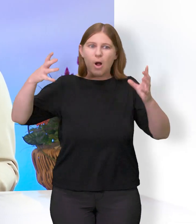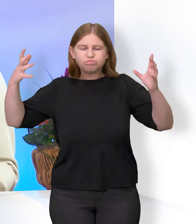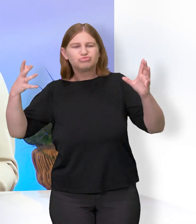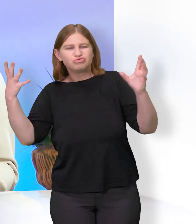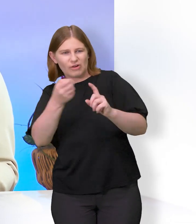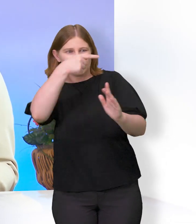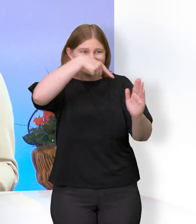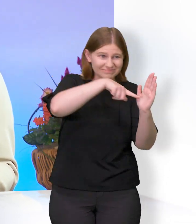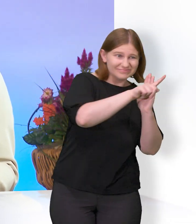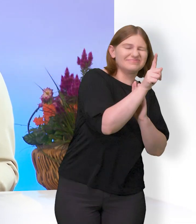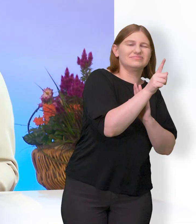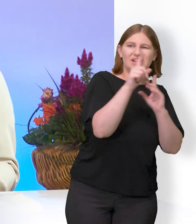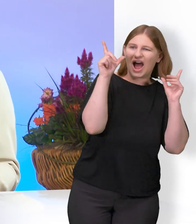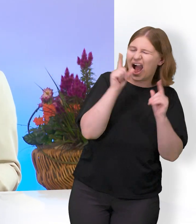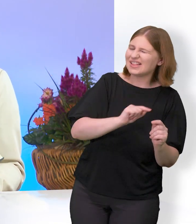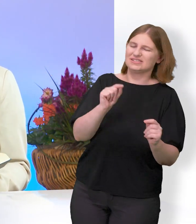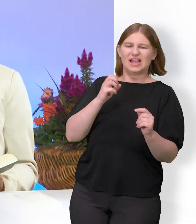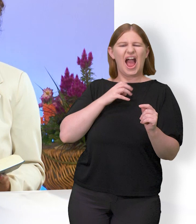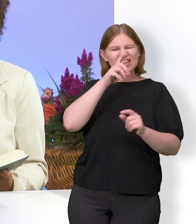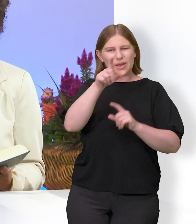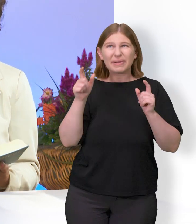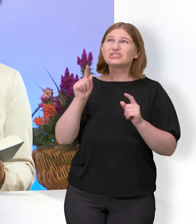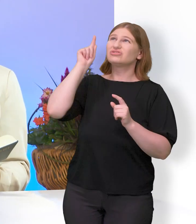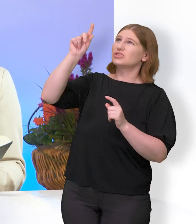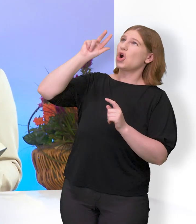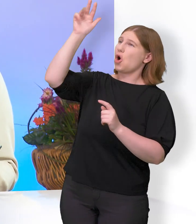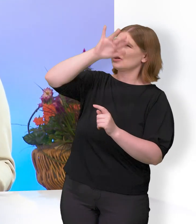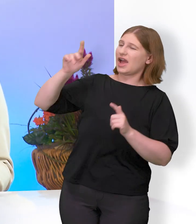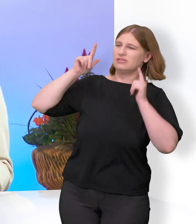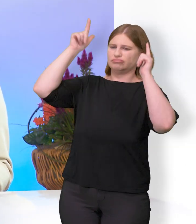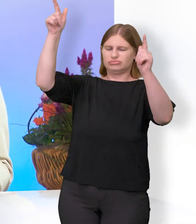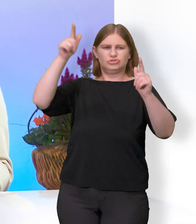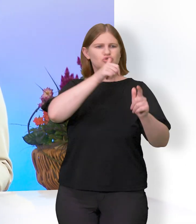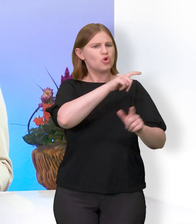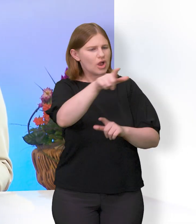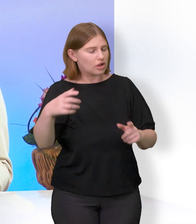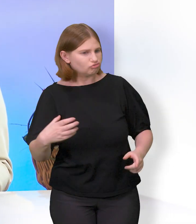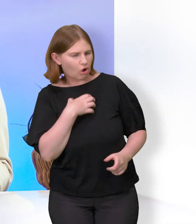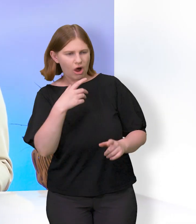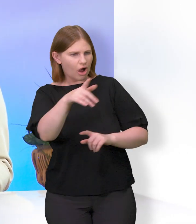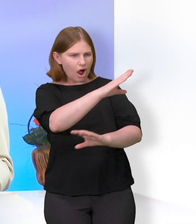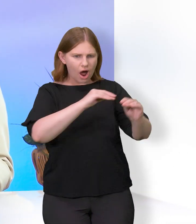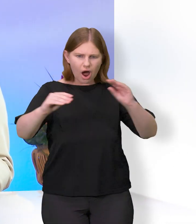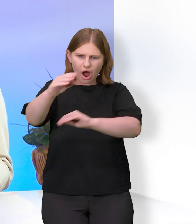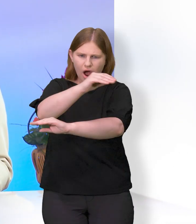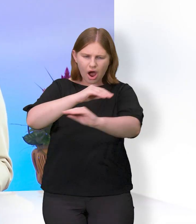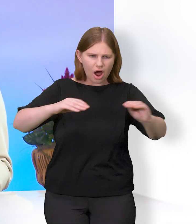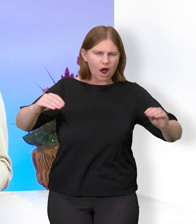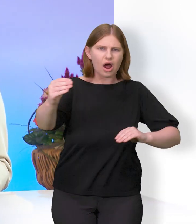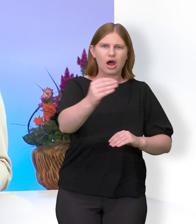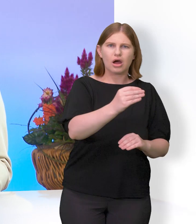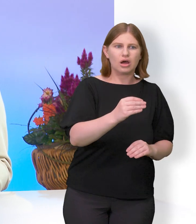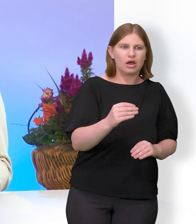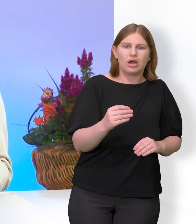ins Reich Gottes komme. Sie entsetzten sich aber noch viel mehr und sprachen untereinander: Wer kann